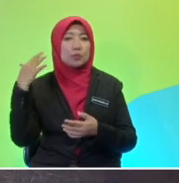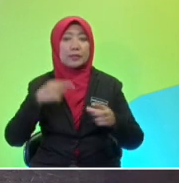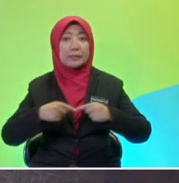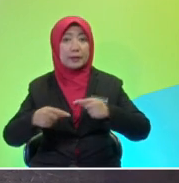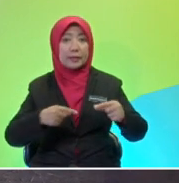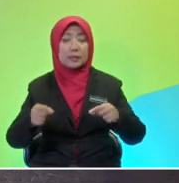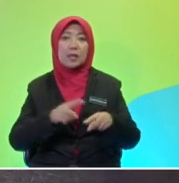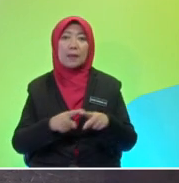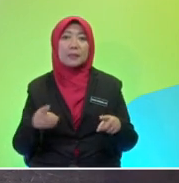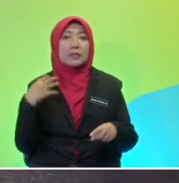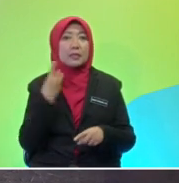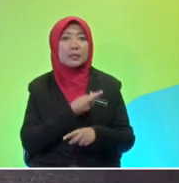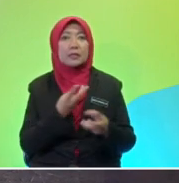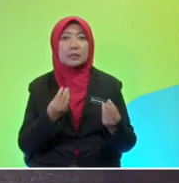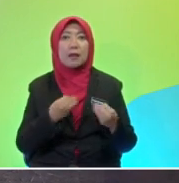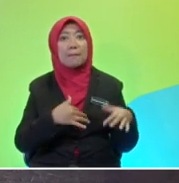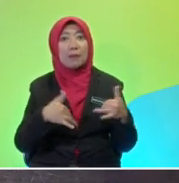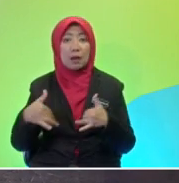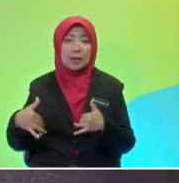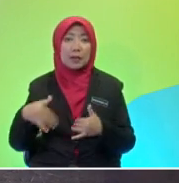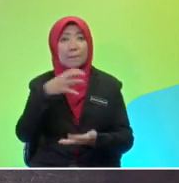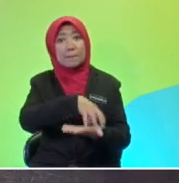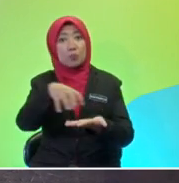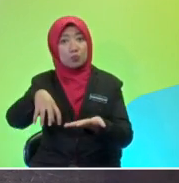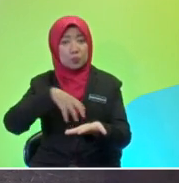dia tetapi sekarang kita main puzzle